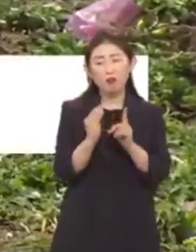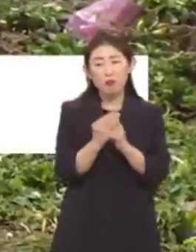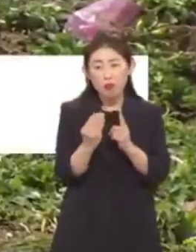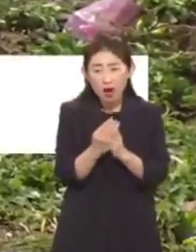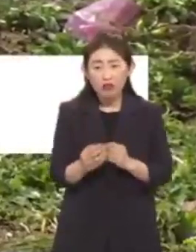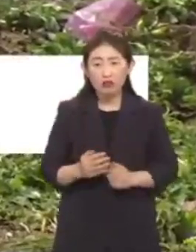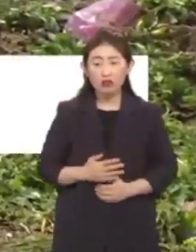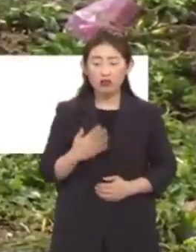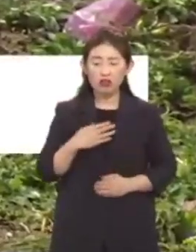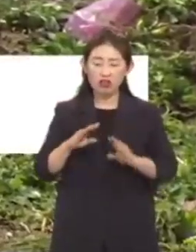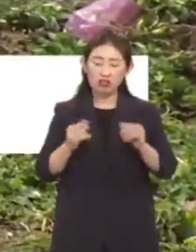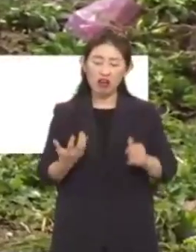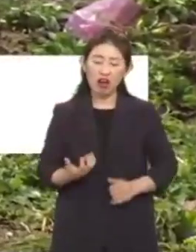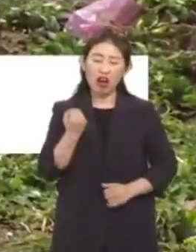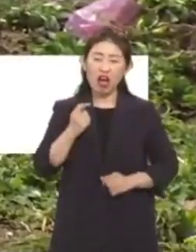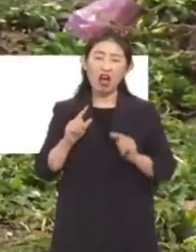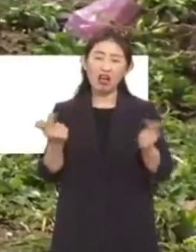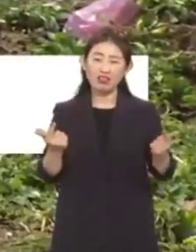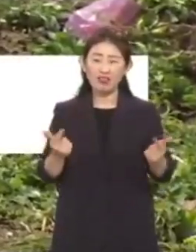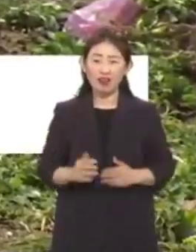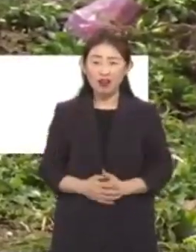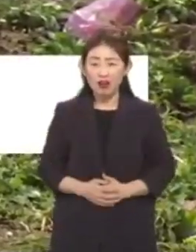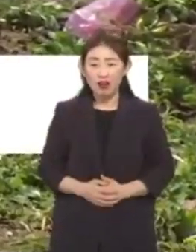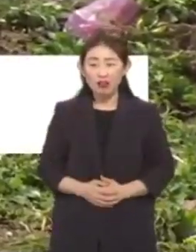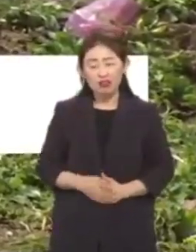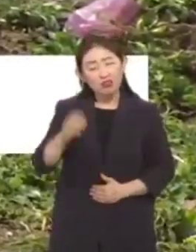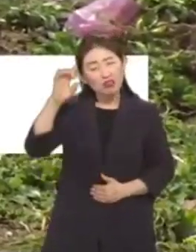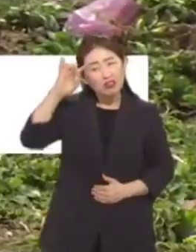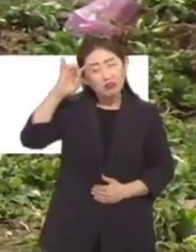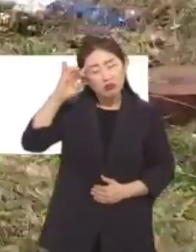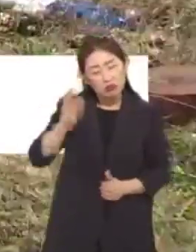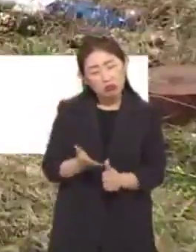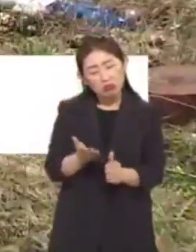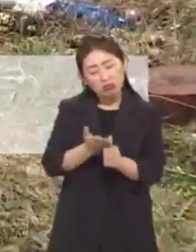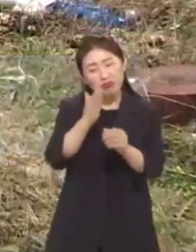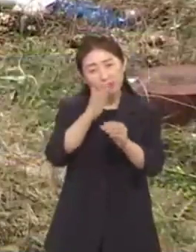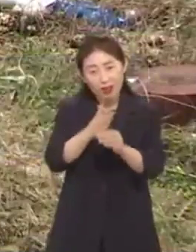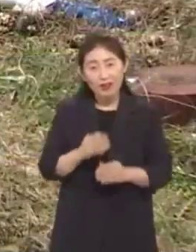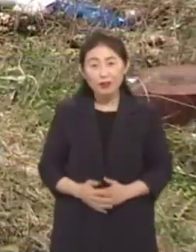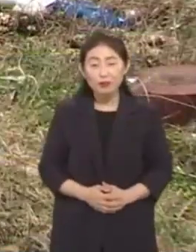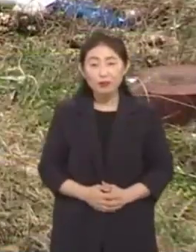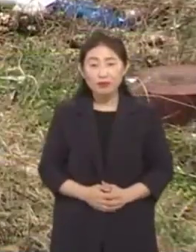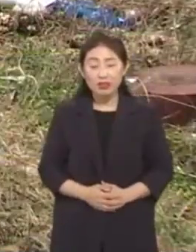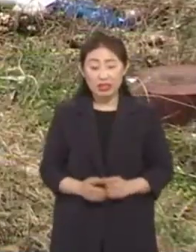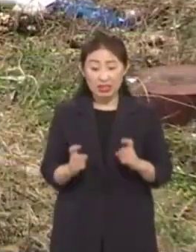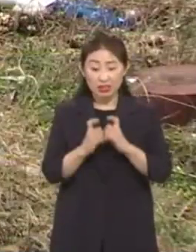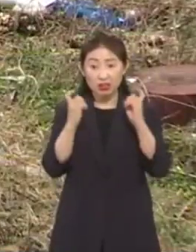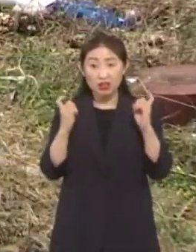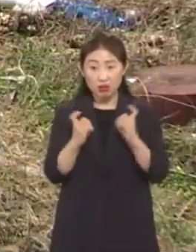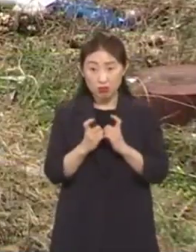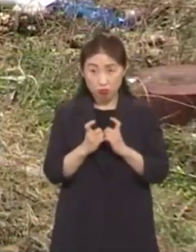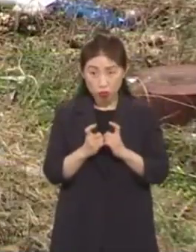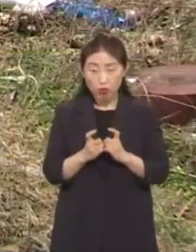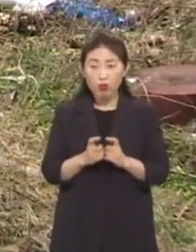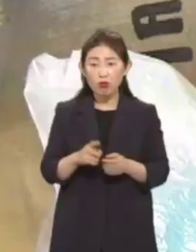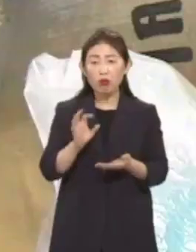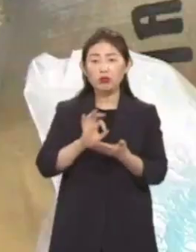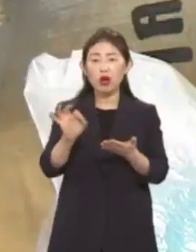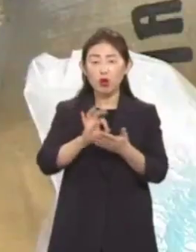우리 땅은 아닌데요. 하천 땅이에요. 심심풀이를 조금 하는 거예요. 공유지를 사적으로 이용하며 주변